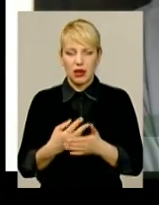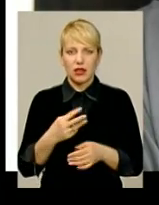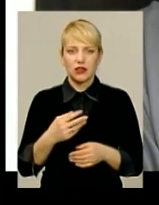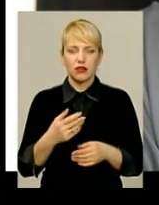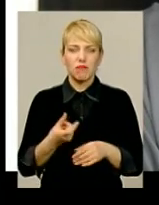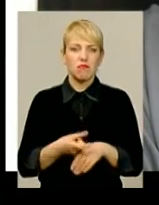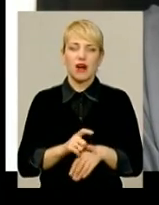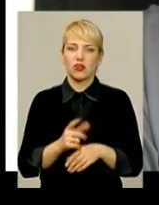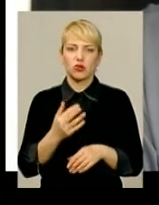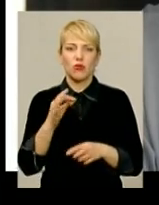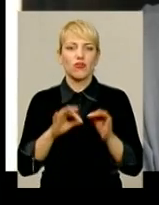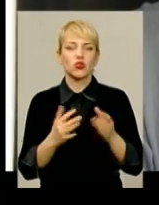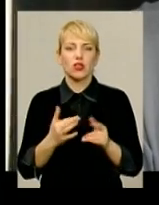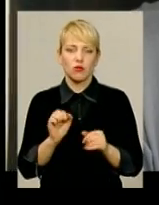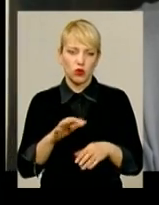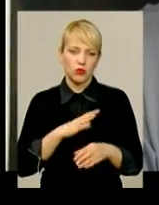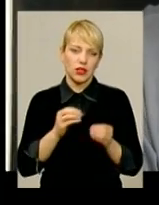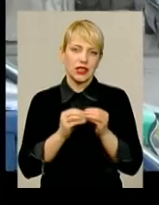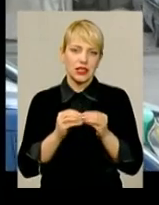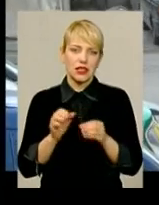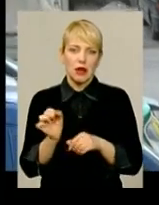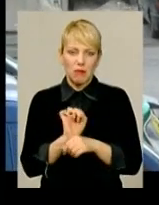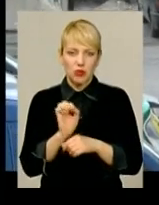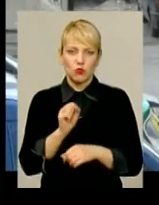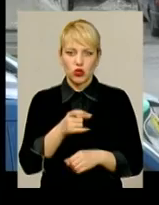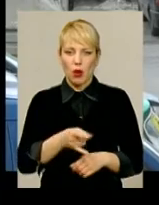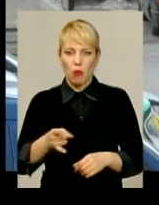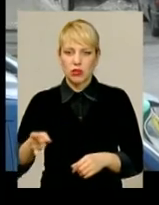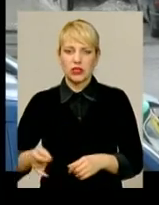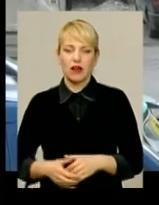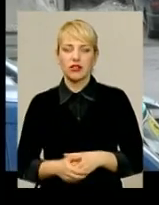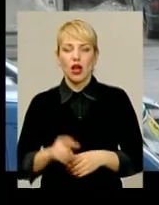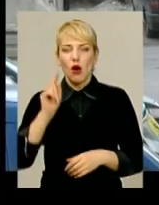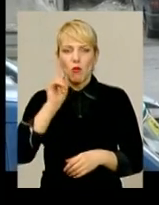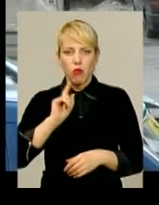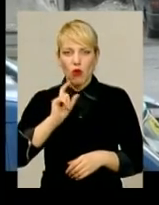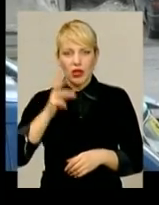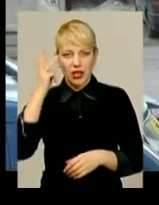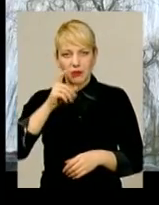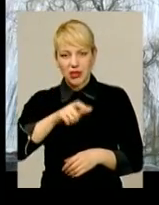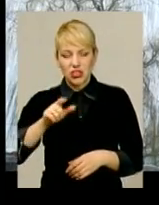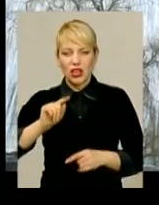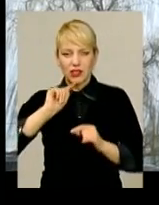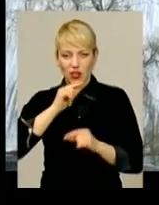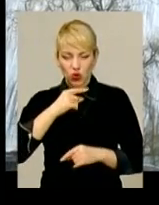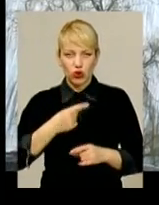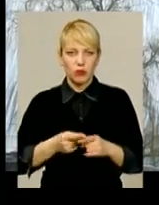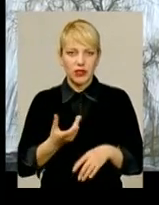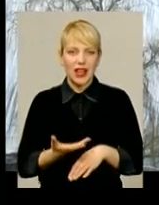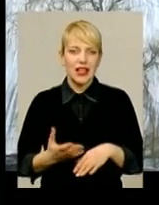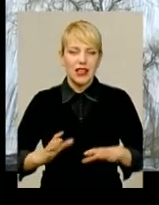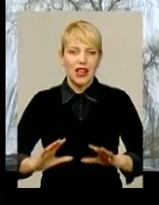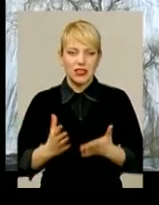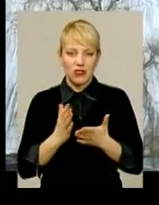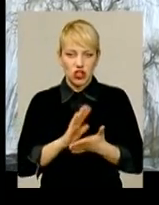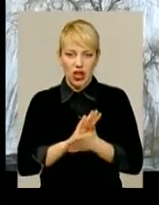на скільки відсотків? Ну, ще можу прийняти, ще 10 машин можу прийняти. А доки хмельничани економлять, надзвичайники бідкаються. Адже така зручність